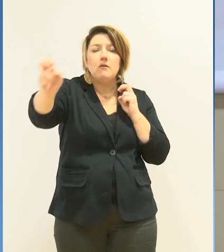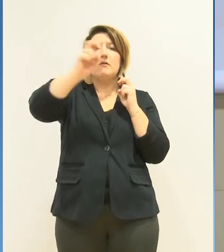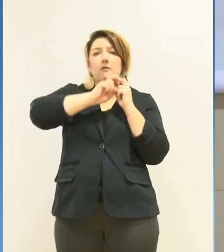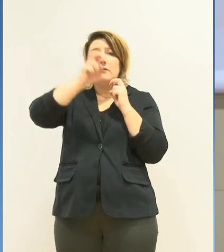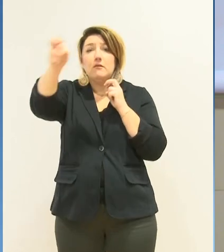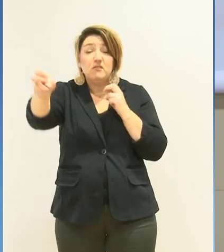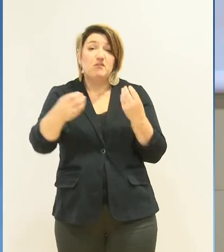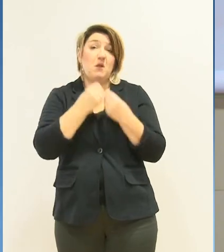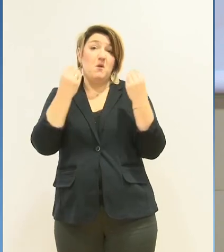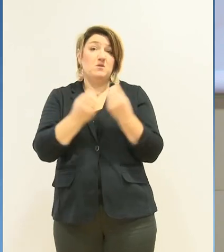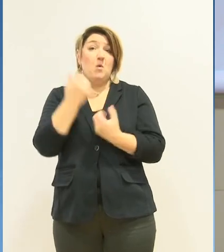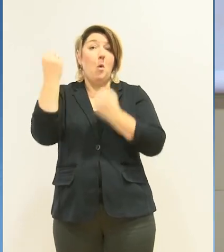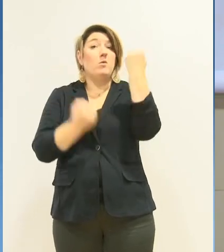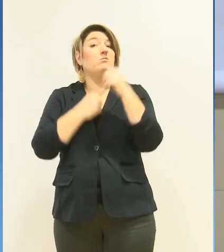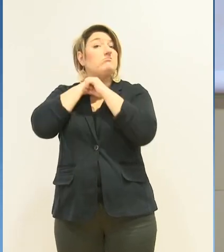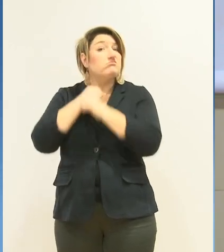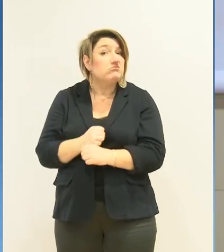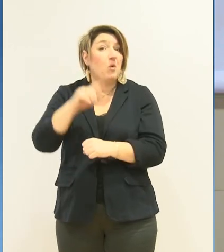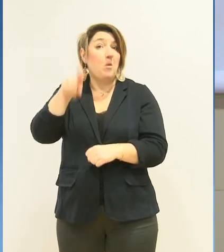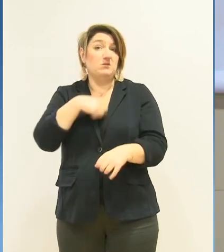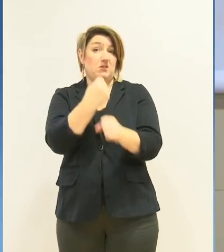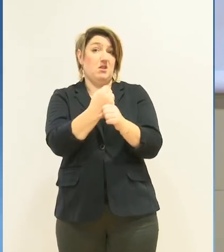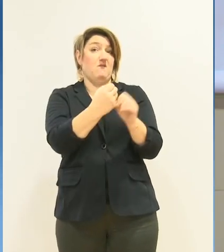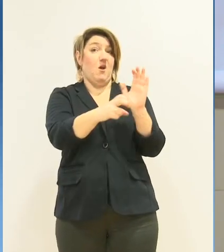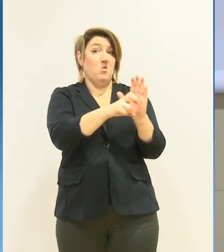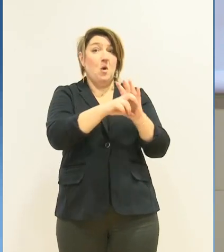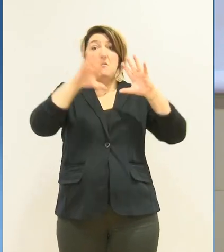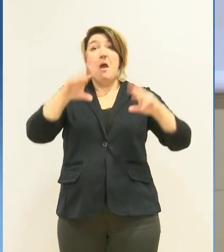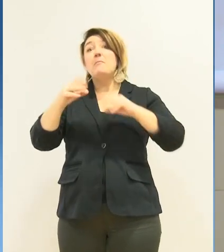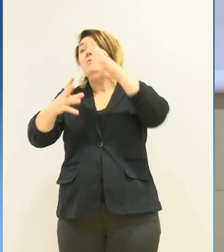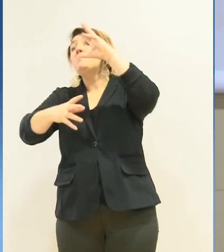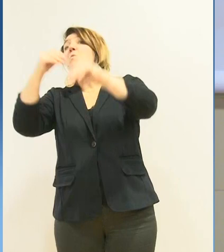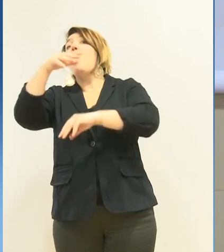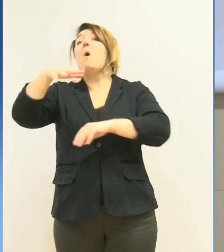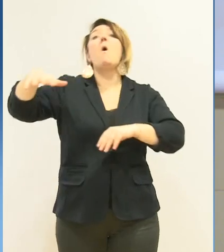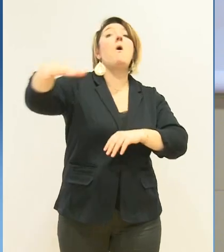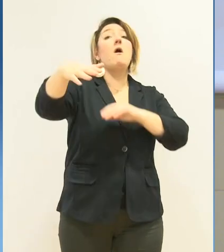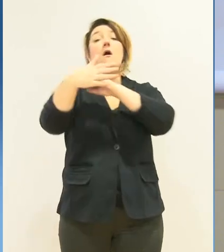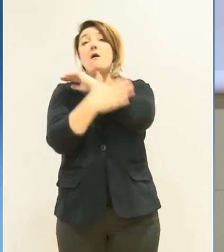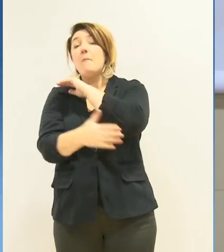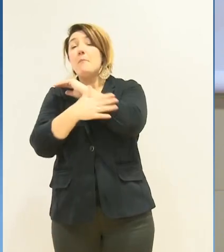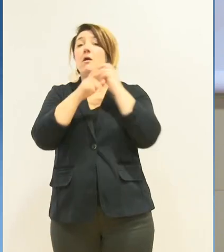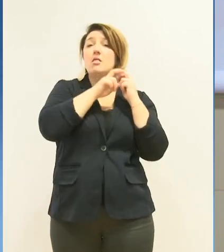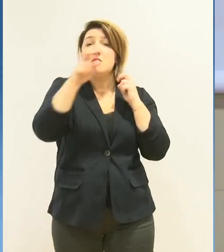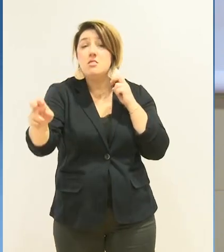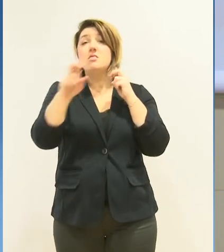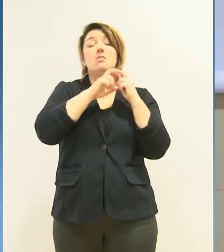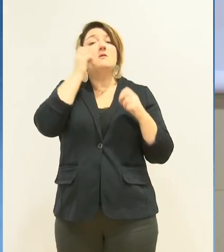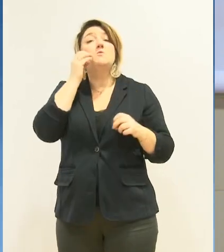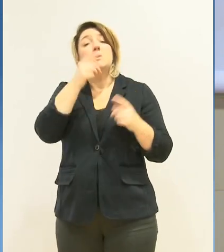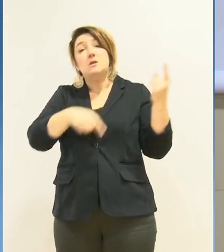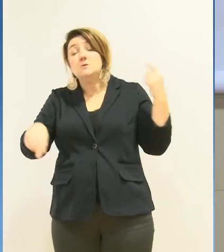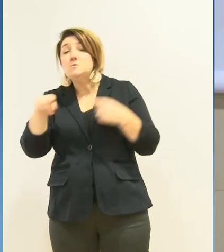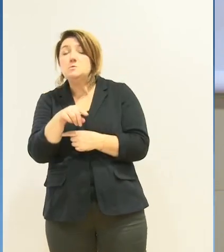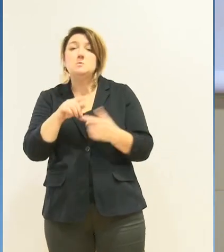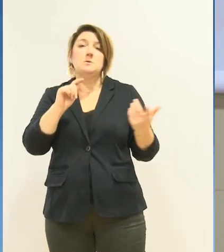captifs de l'automobile travaillant à grenoble et résidant à l'extérieur l'objectif très simple c'est de